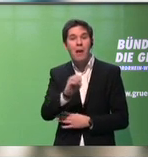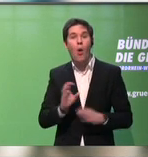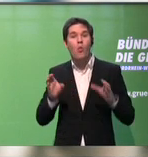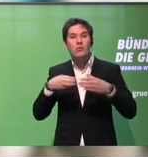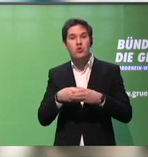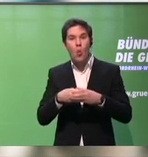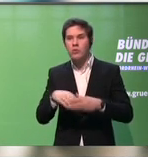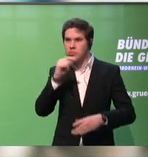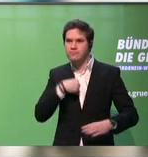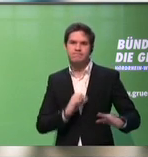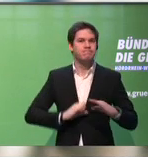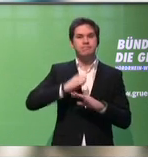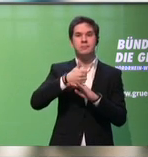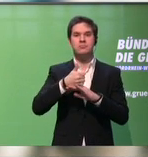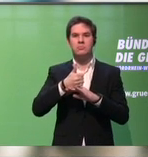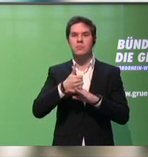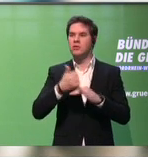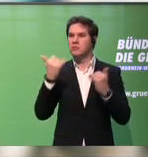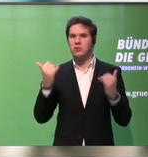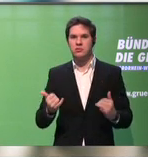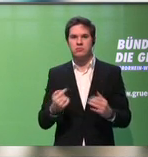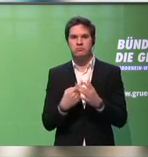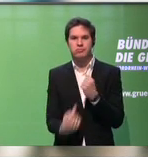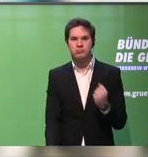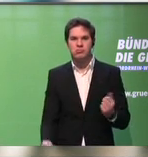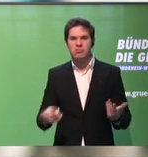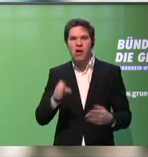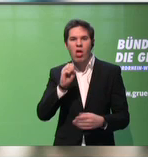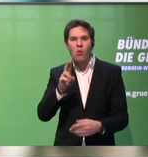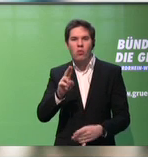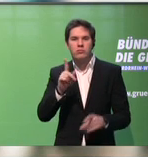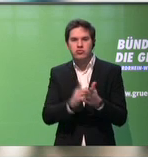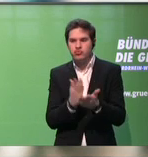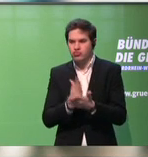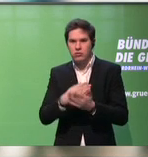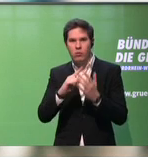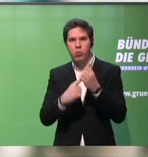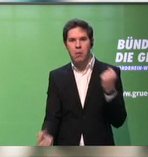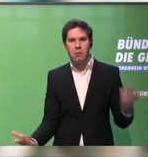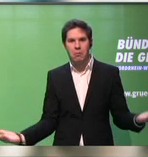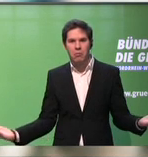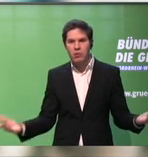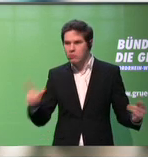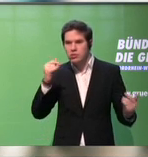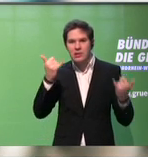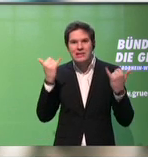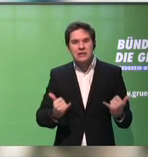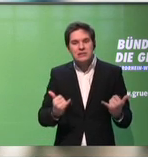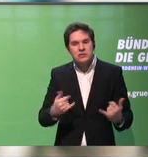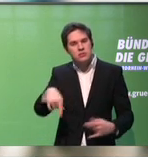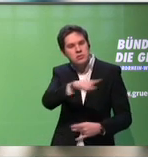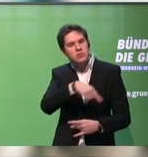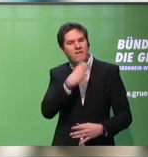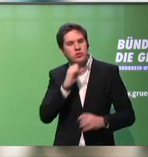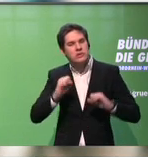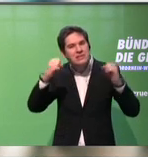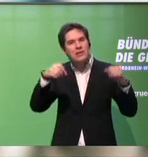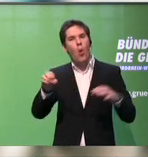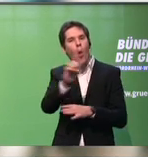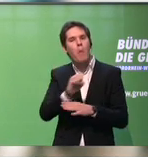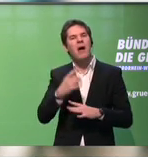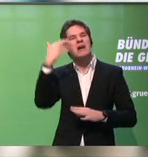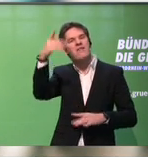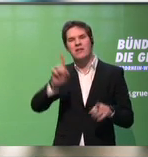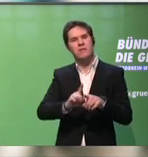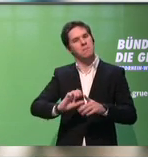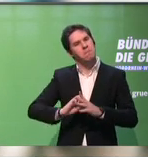Klimaschutz verloren hat. Die EU war mal Vorreiterrolle, jetzt nicht mehr. Was wollt ihr tun, damit Europa wieder Vorreiter beim Klimaschutz auch international